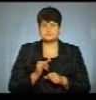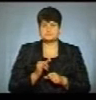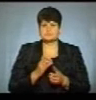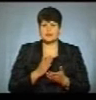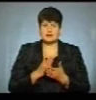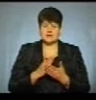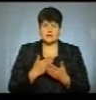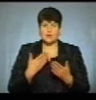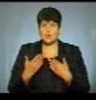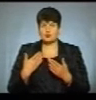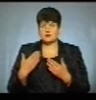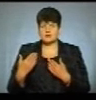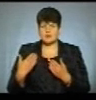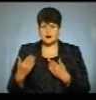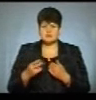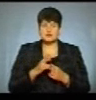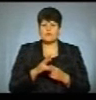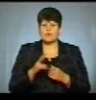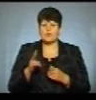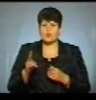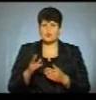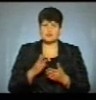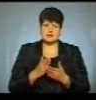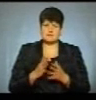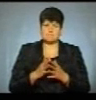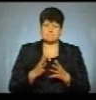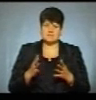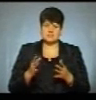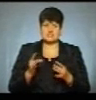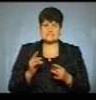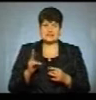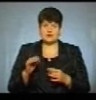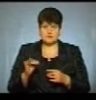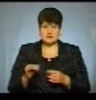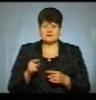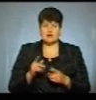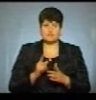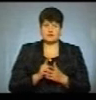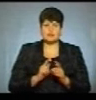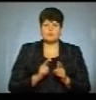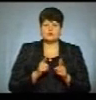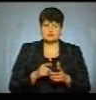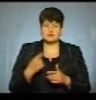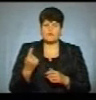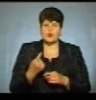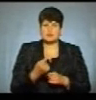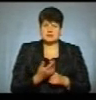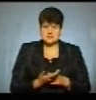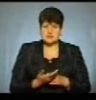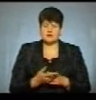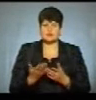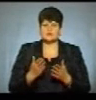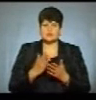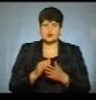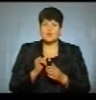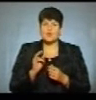є комунікація, в кого, наприклад, є більше тої сироватки, сироватка має поступити в областя. Якщо є в когось